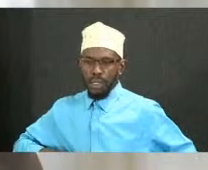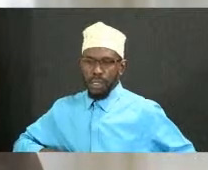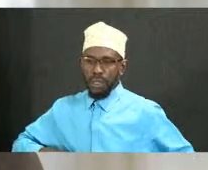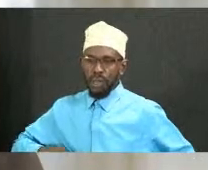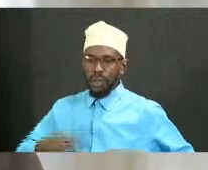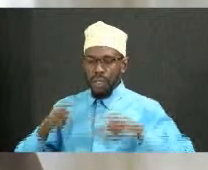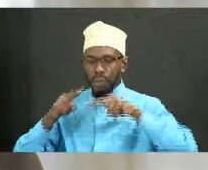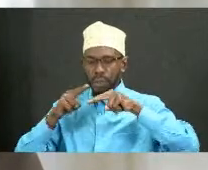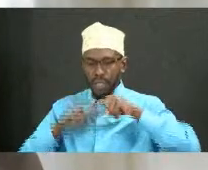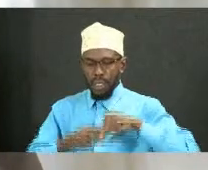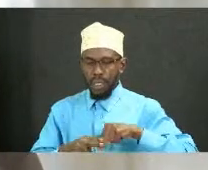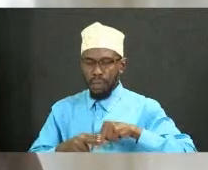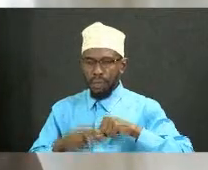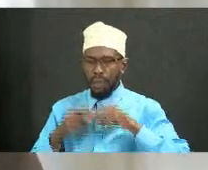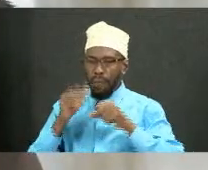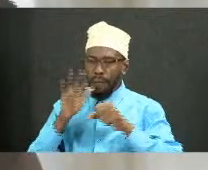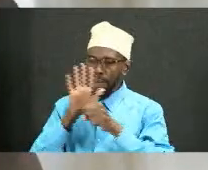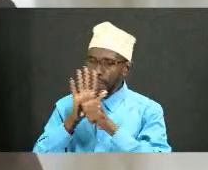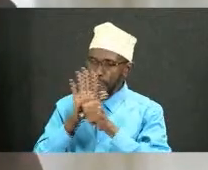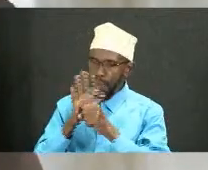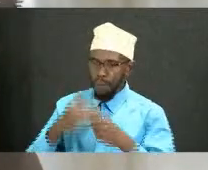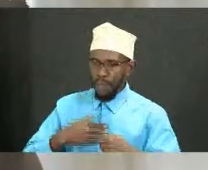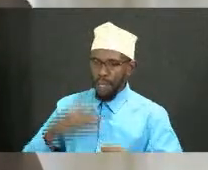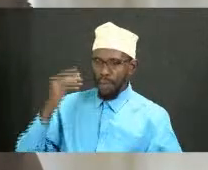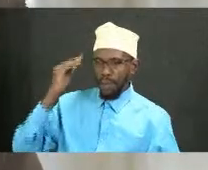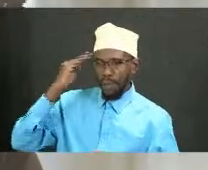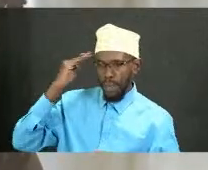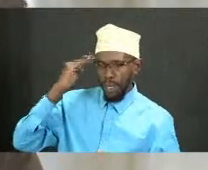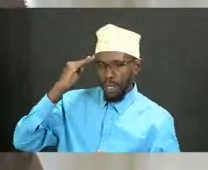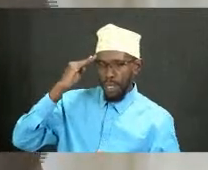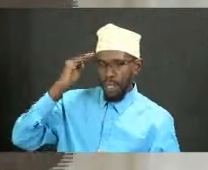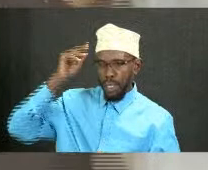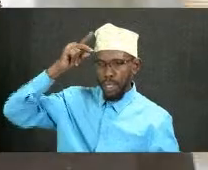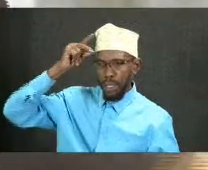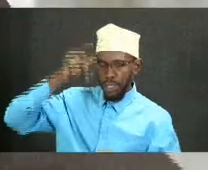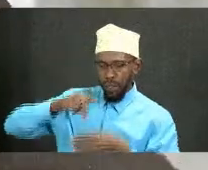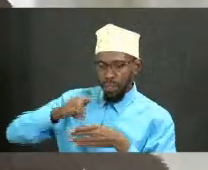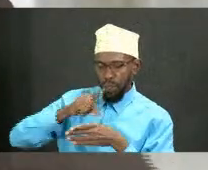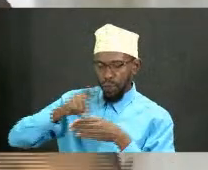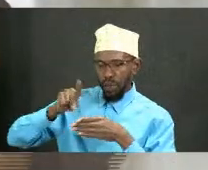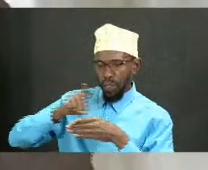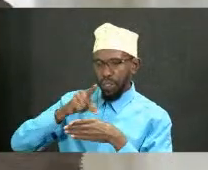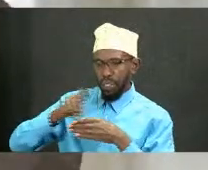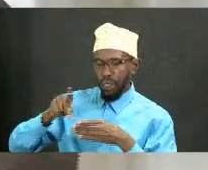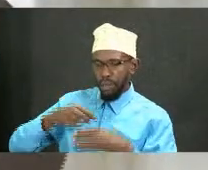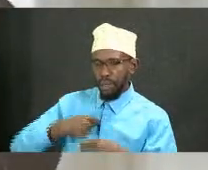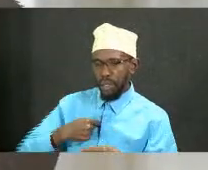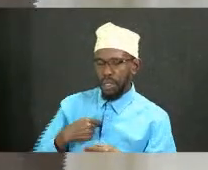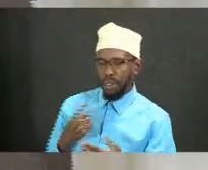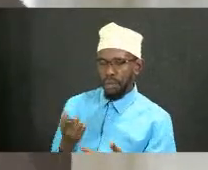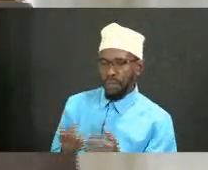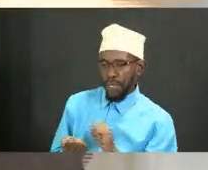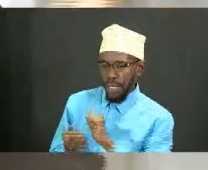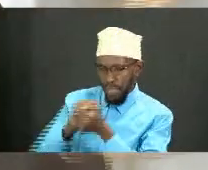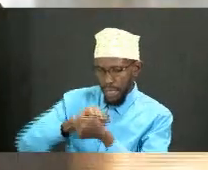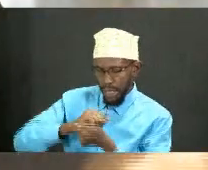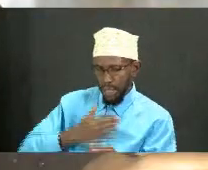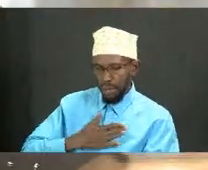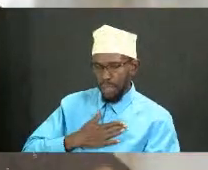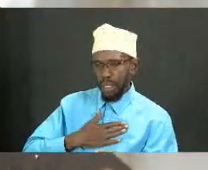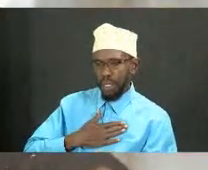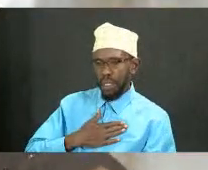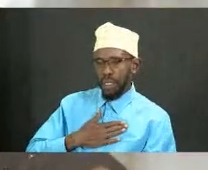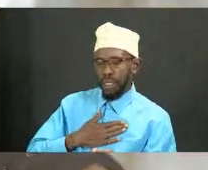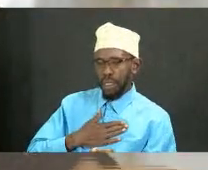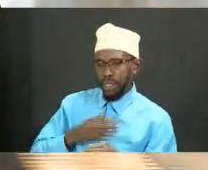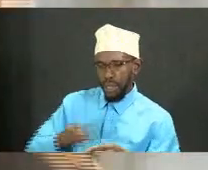aspect of tawakul. Yes, as much as in my mind ama kisaikolojia nimeamua nitafanya hii na nime change my mindset